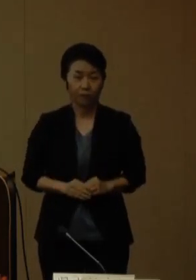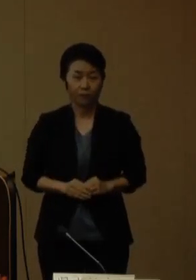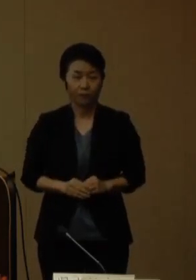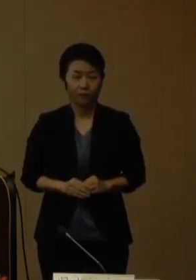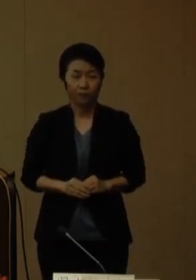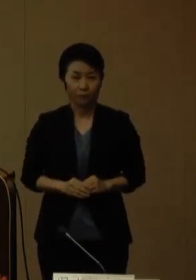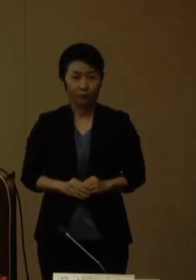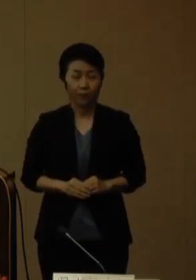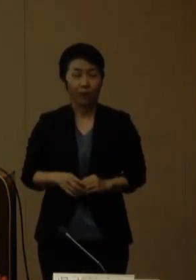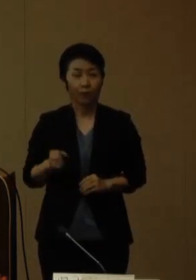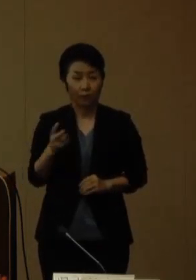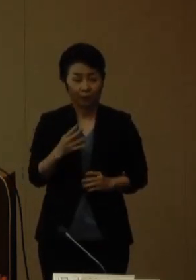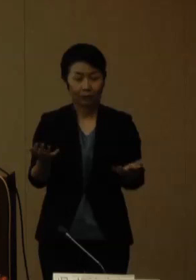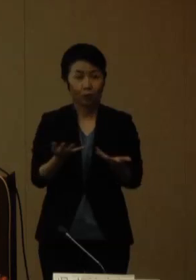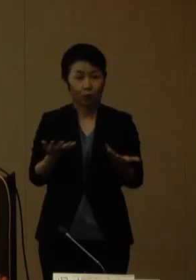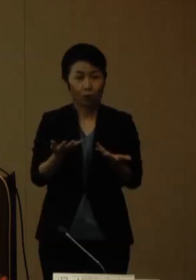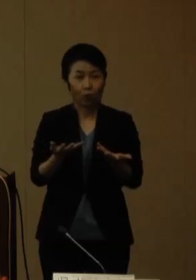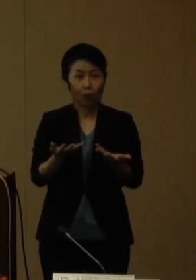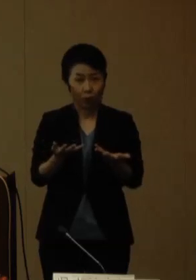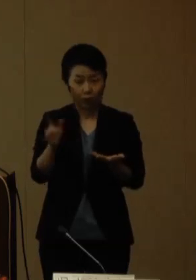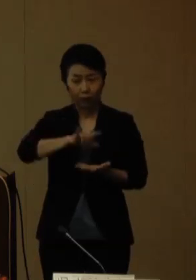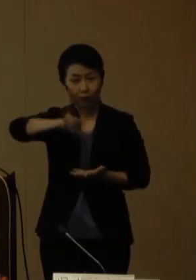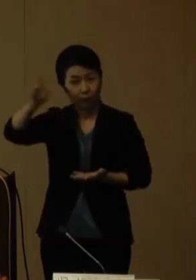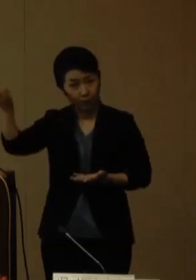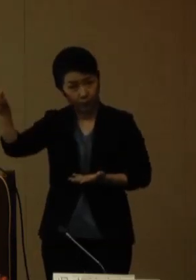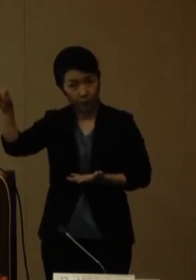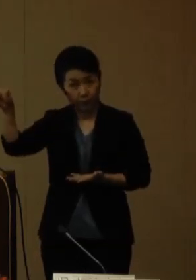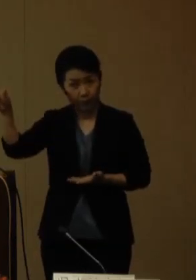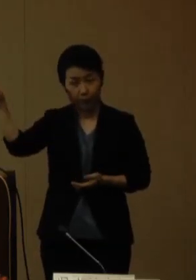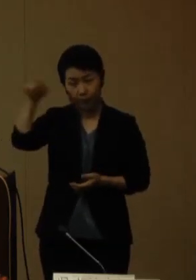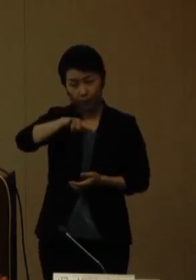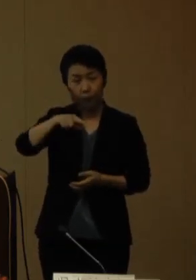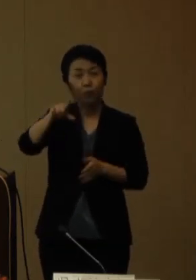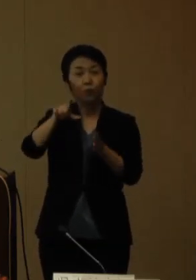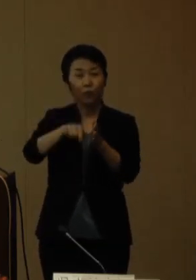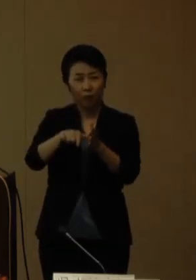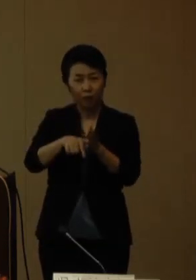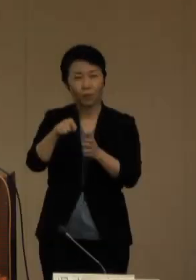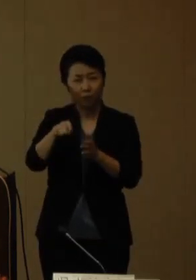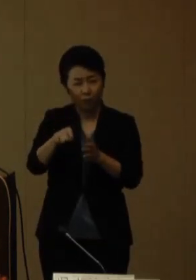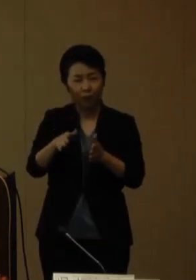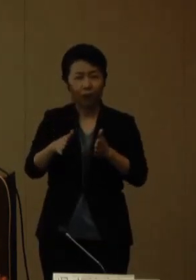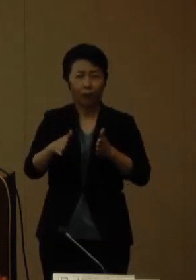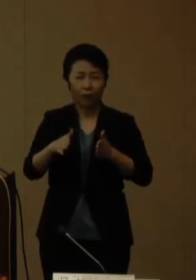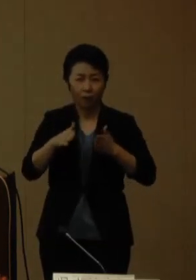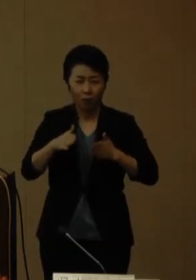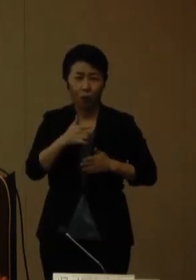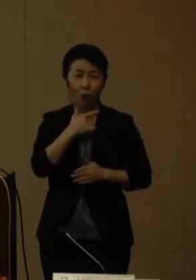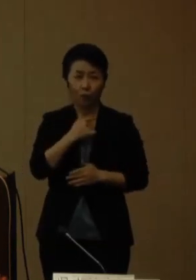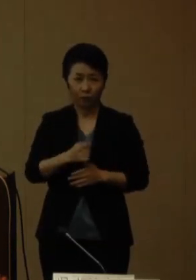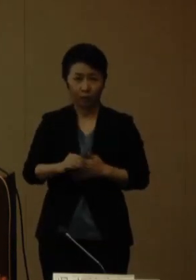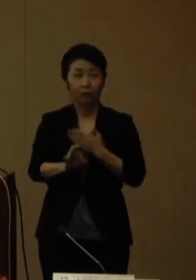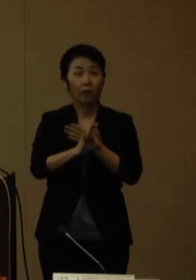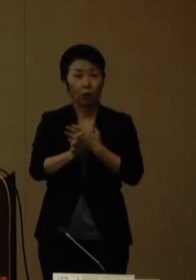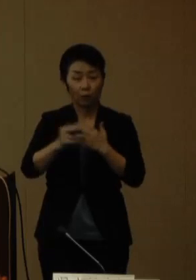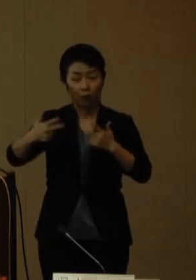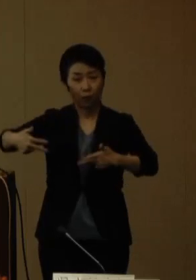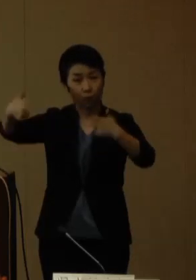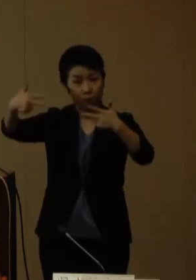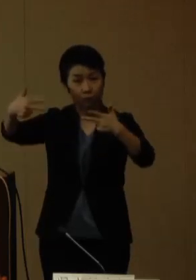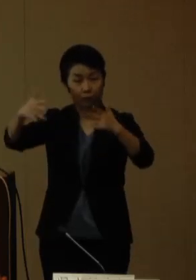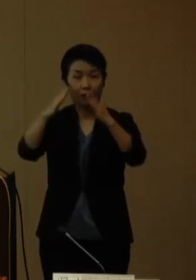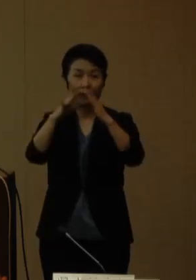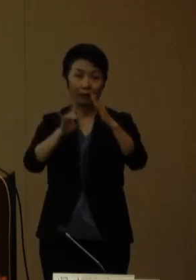また出張を含めた都道府県間の移動についても自粛をお願いします。オンライン会議などを活用